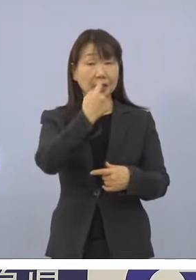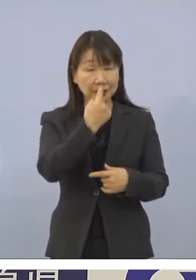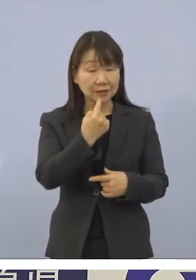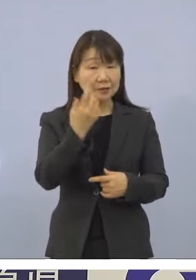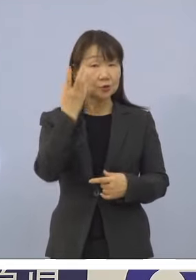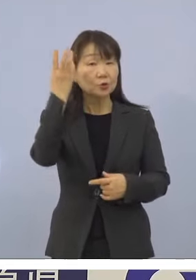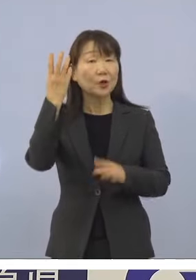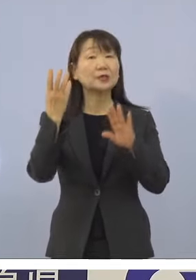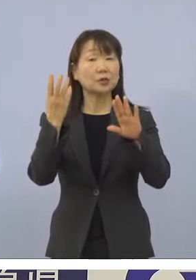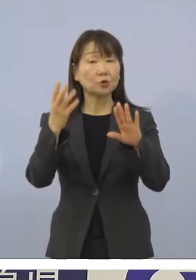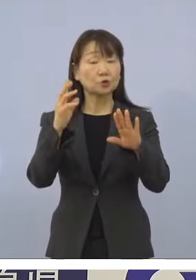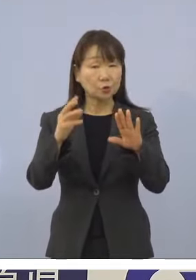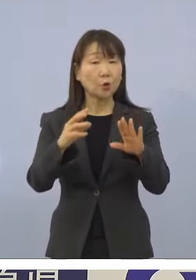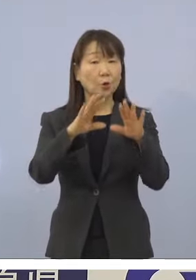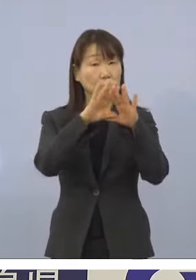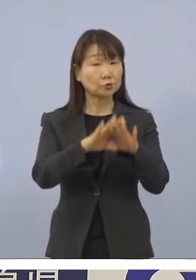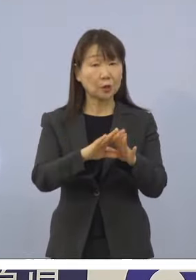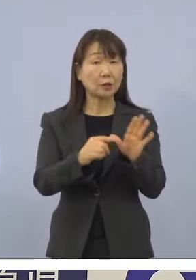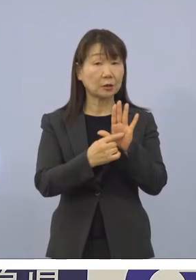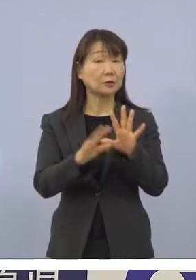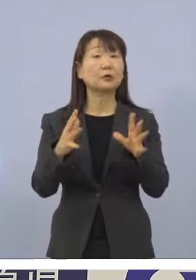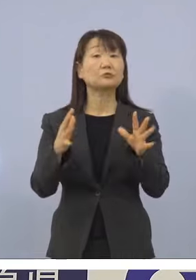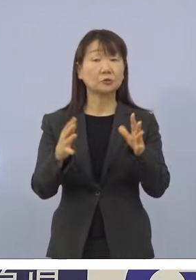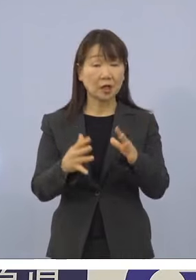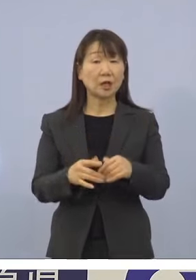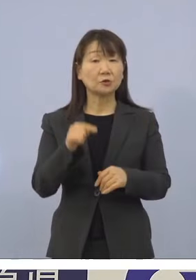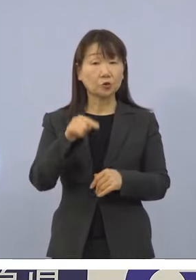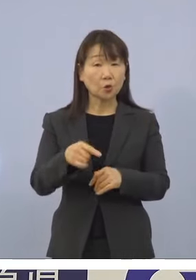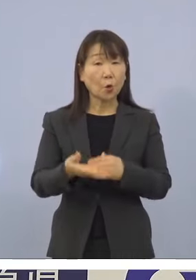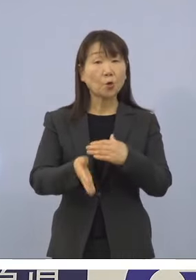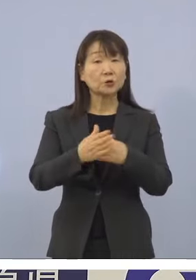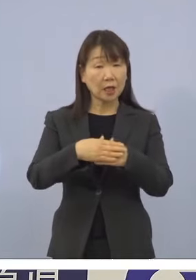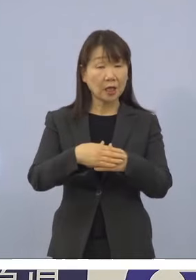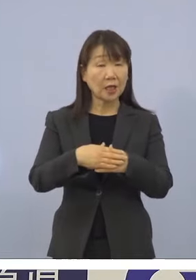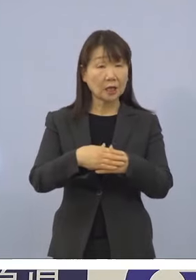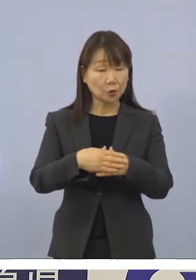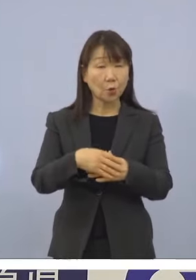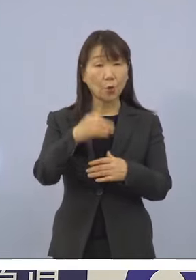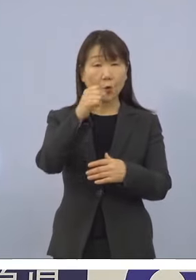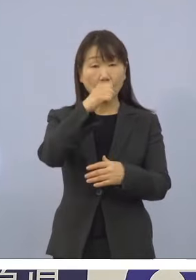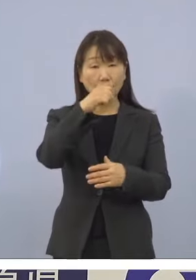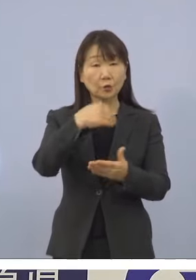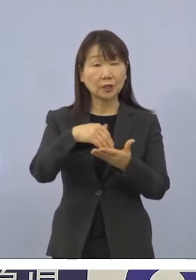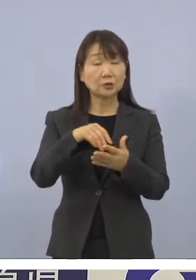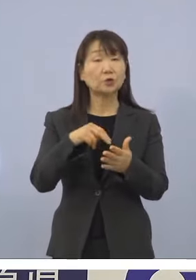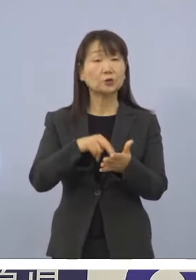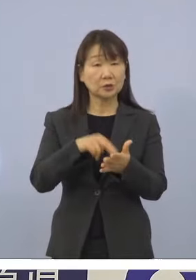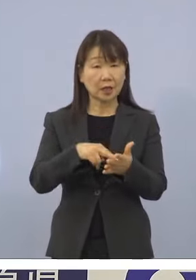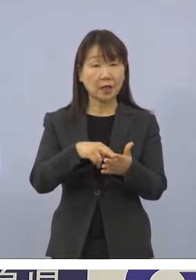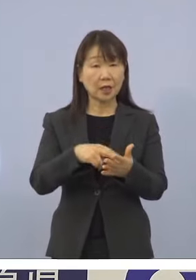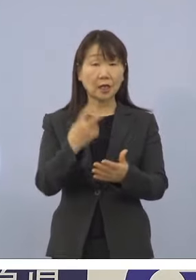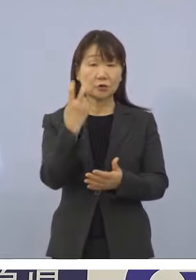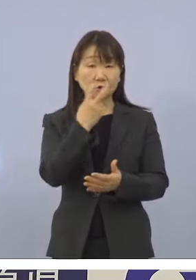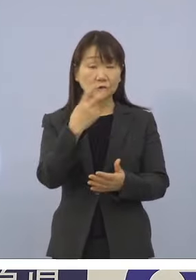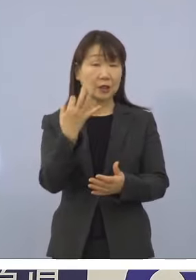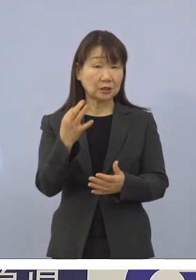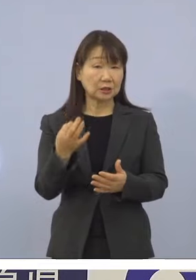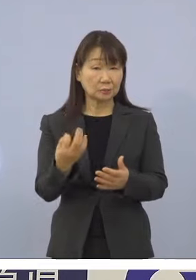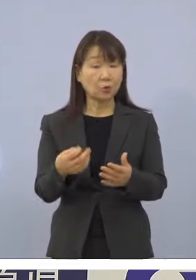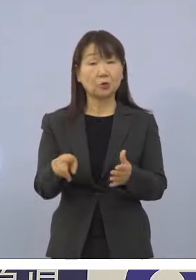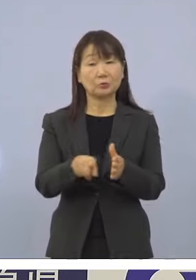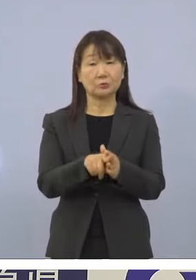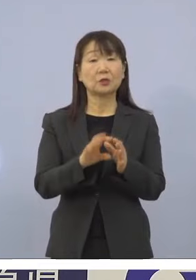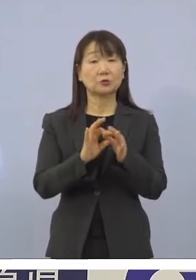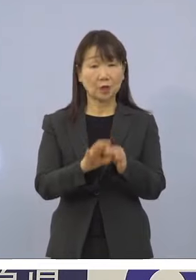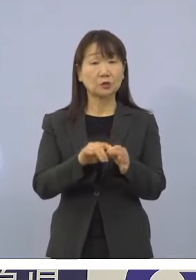文字が見られなくて、でそれは補正の予算として調査費など組んでおられますから、まずはそれを着実にで